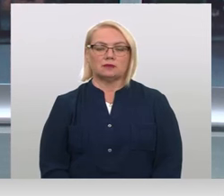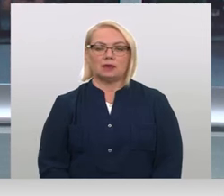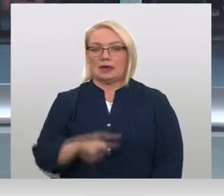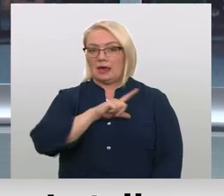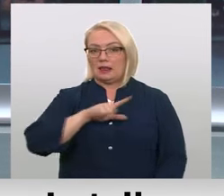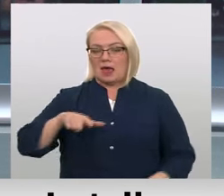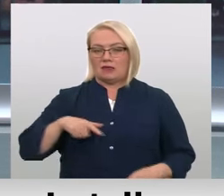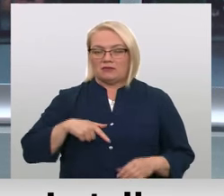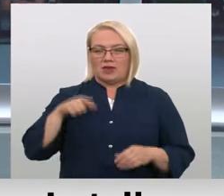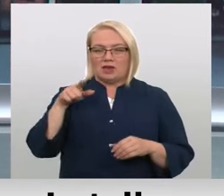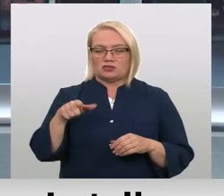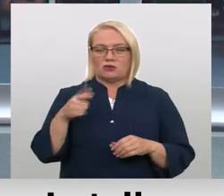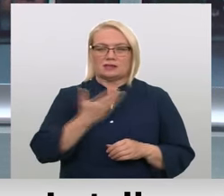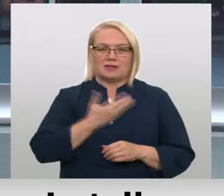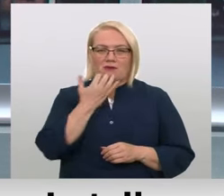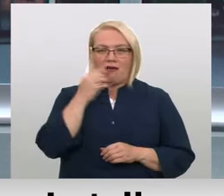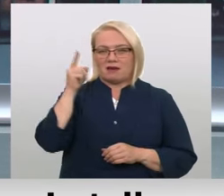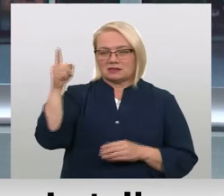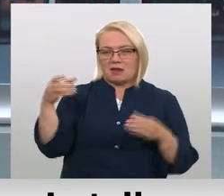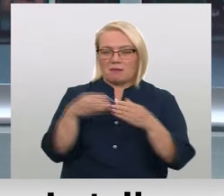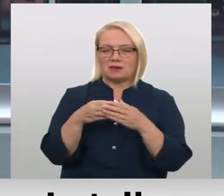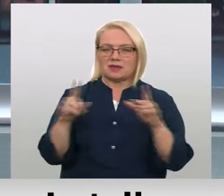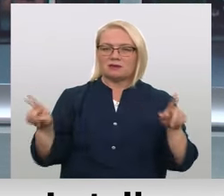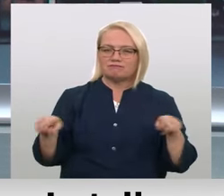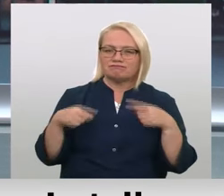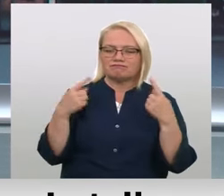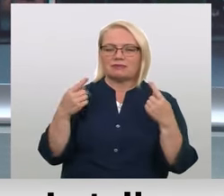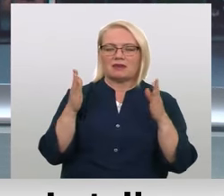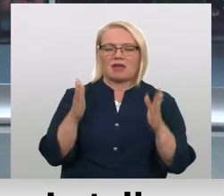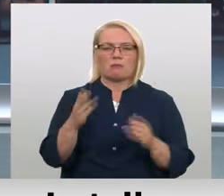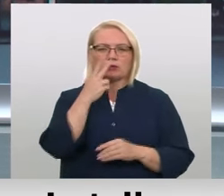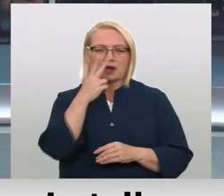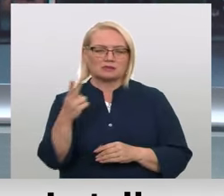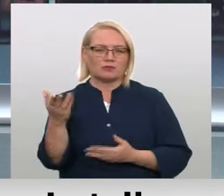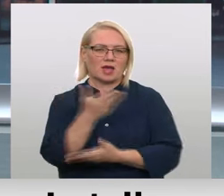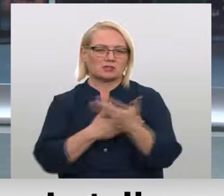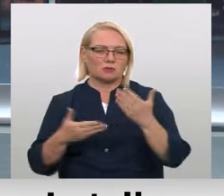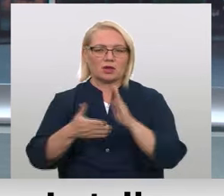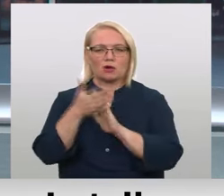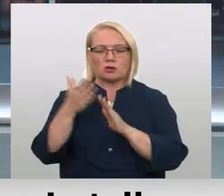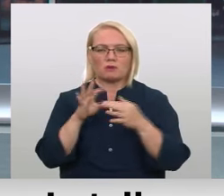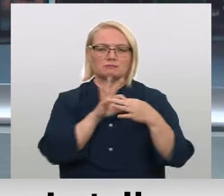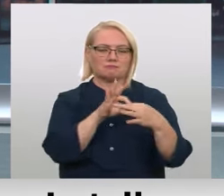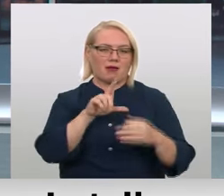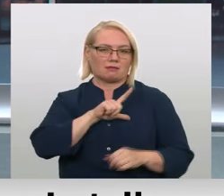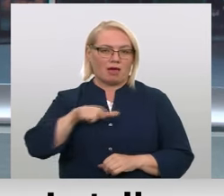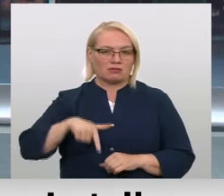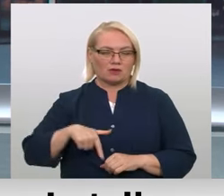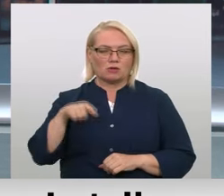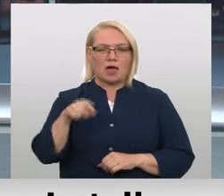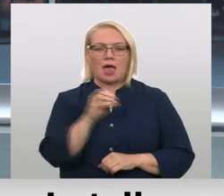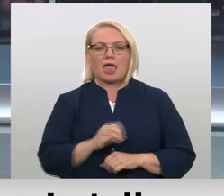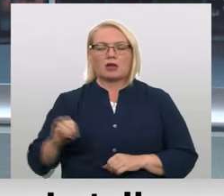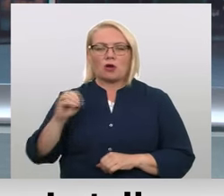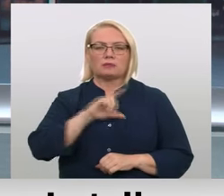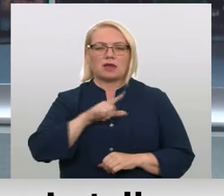Latviešu diasporai ir jāaug, jākļūst redzamākai, savstarpēji jāsadarbojas un jāstiprina saites ar Latviju. Tā Eiropas